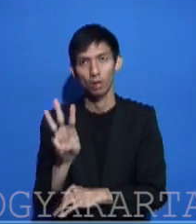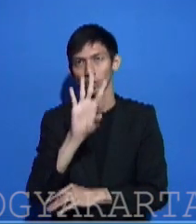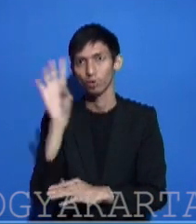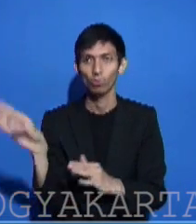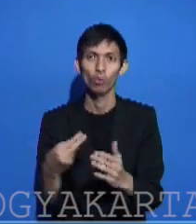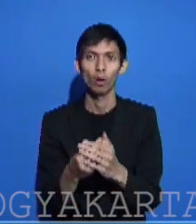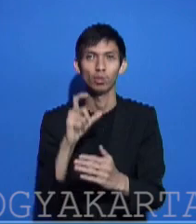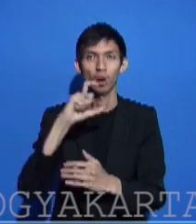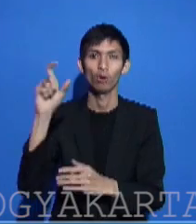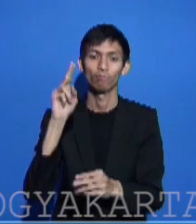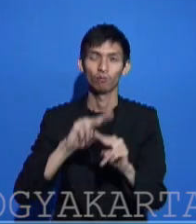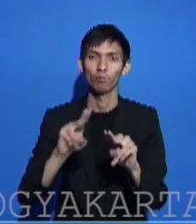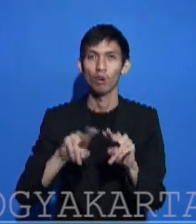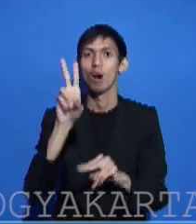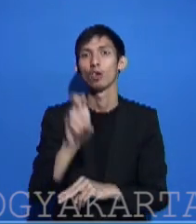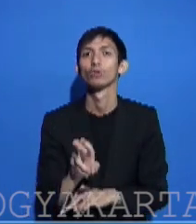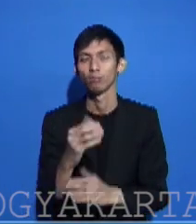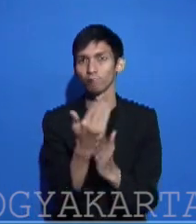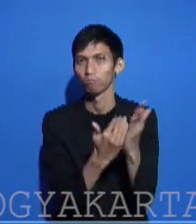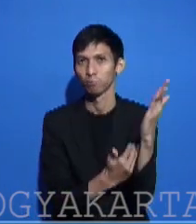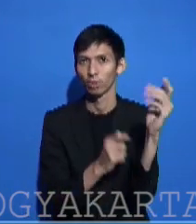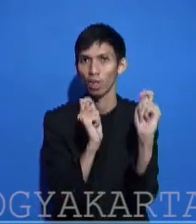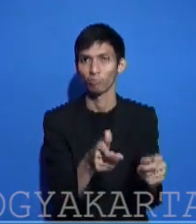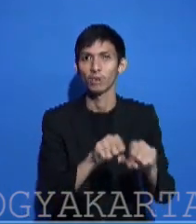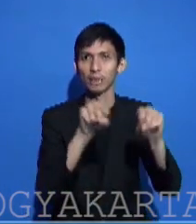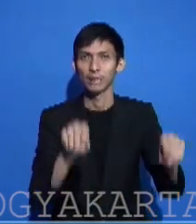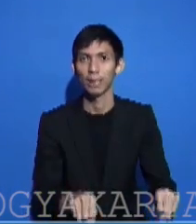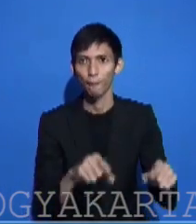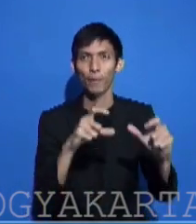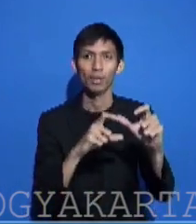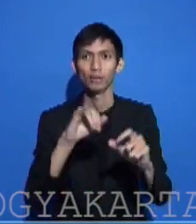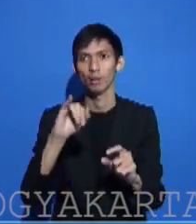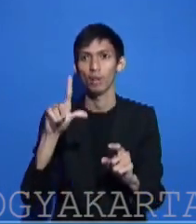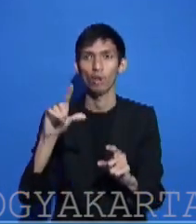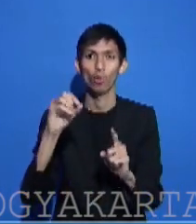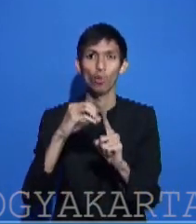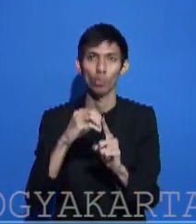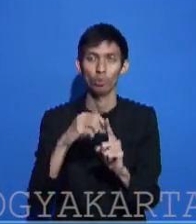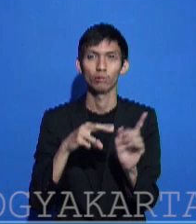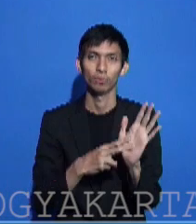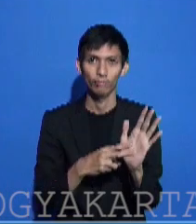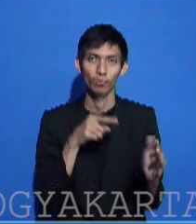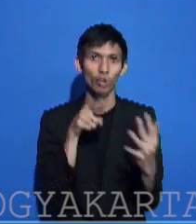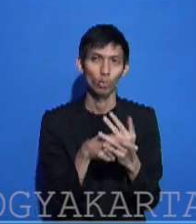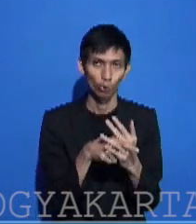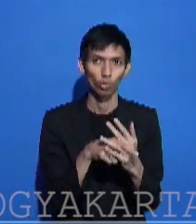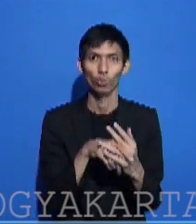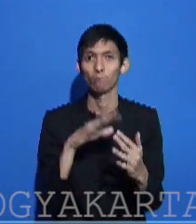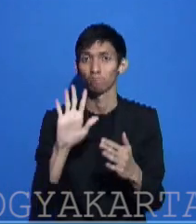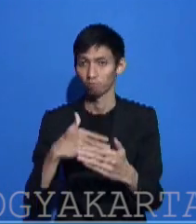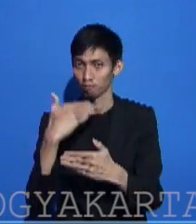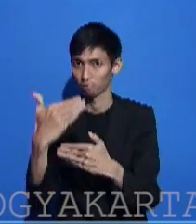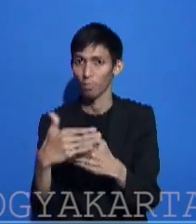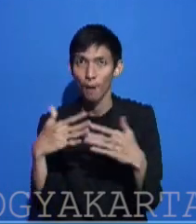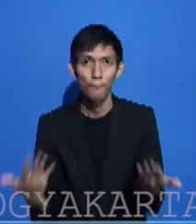memperbaiki kekurangan persyaratan dengan memasukkan ke sistem silon KPU setelah batas akhir penyerahan KPU kota Yogyakarta akan melanjutkan dengan tahapan